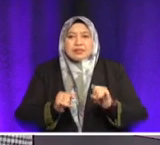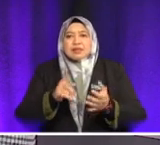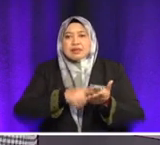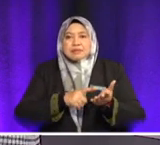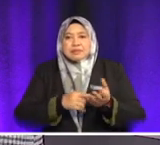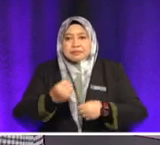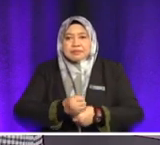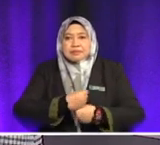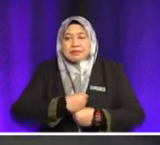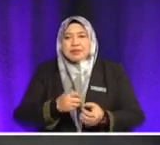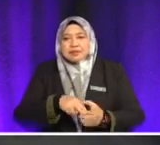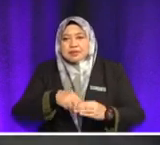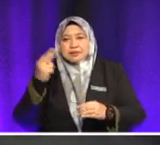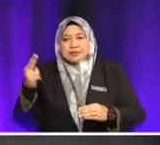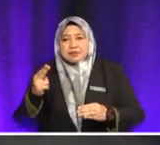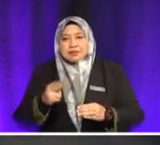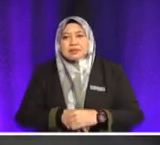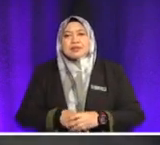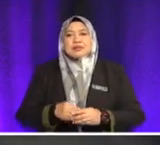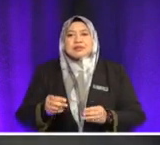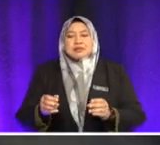sepanjang jalan tuh bentuk